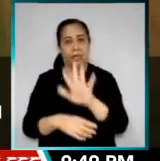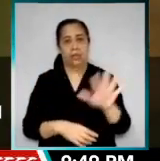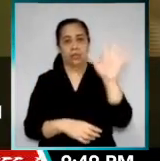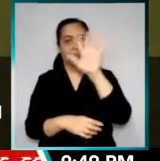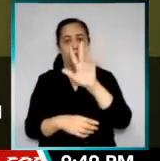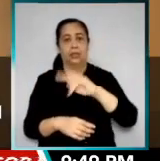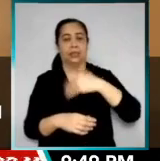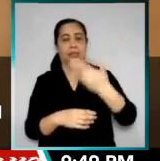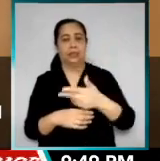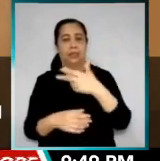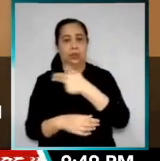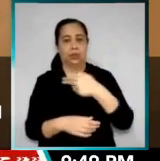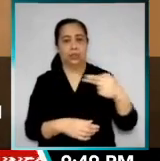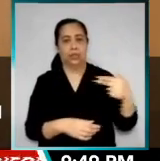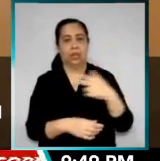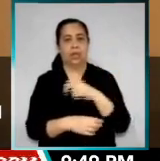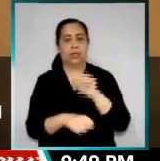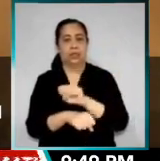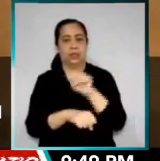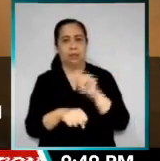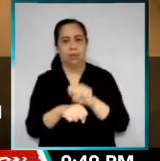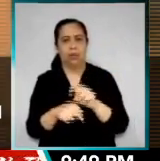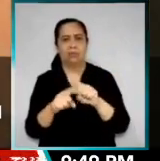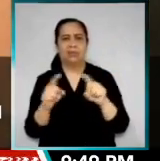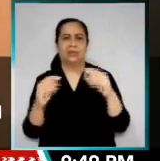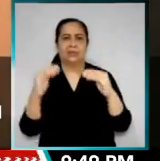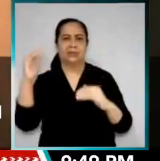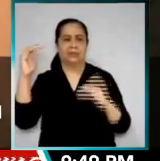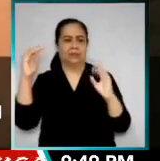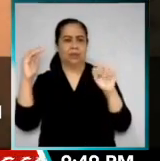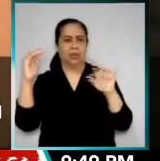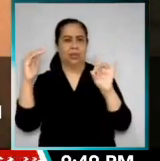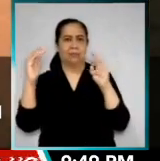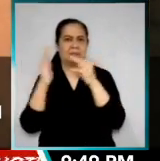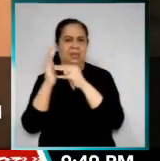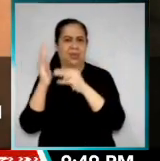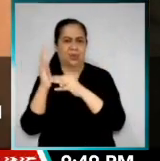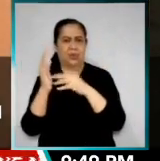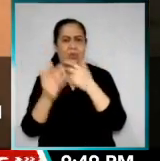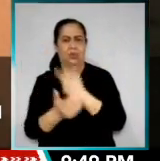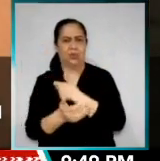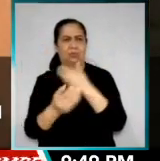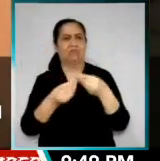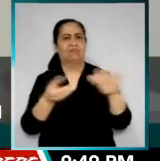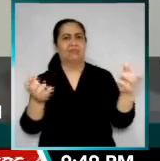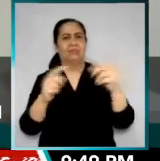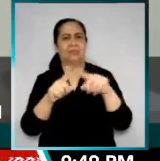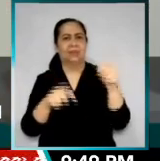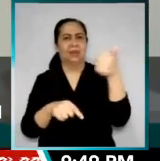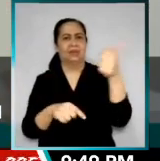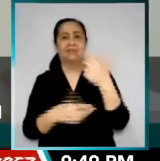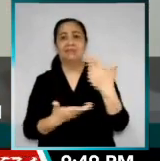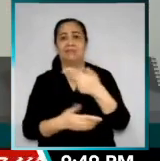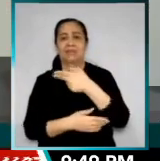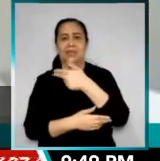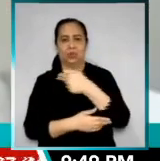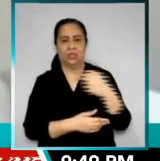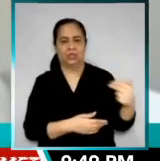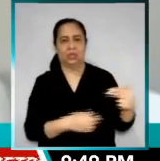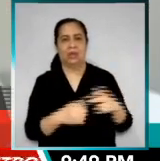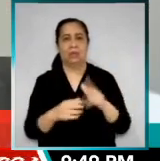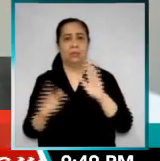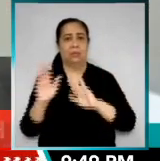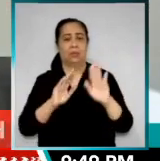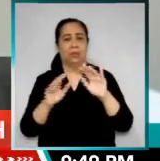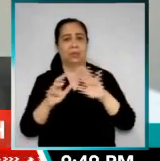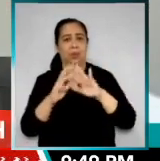Indonesia at Singapore. Pero malayo yan sa 15.8 million doses na na-administer na sa Indonesia. Ang problema all over the world is